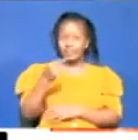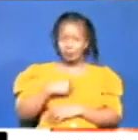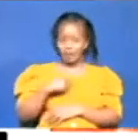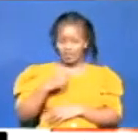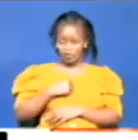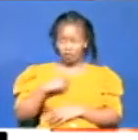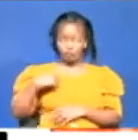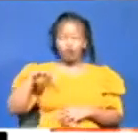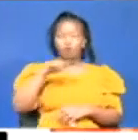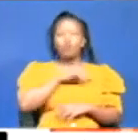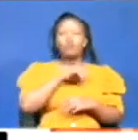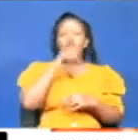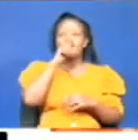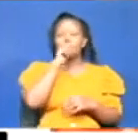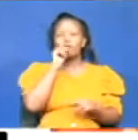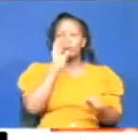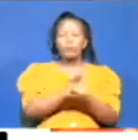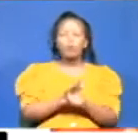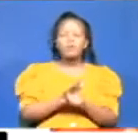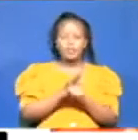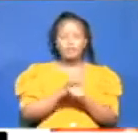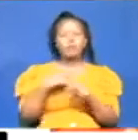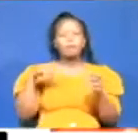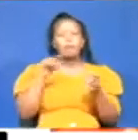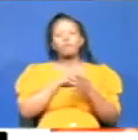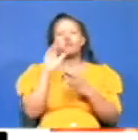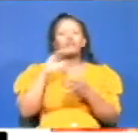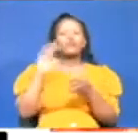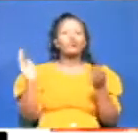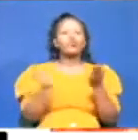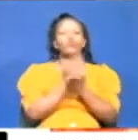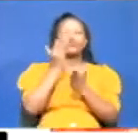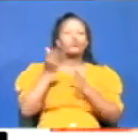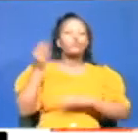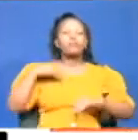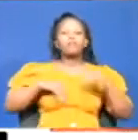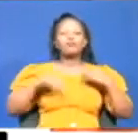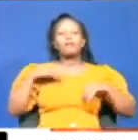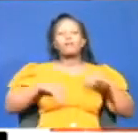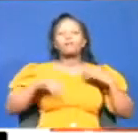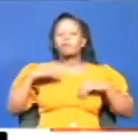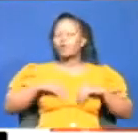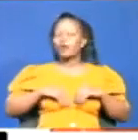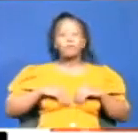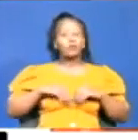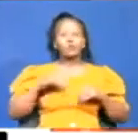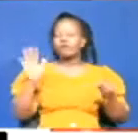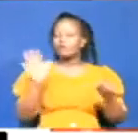tumeapa tutapambana na ufisadi vilivyo.